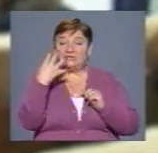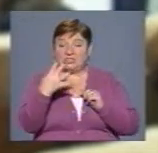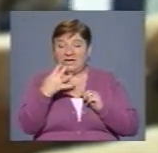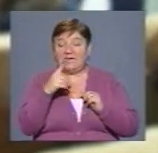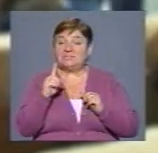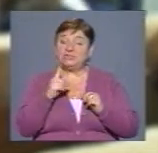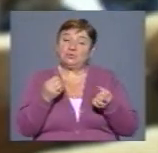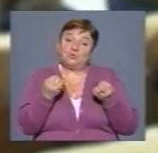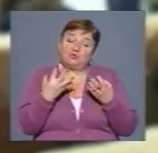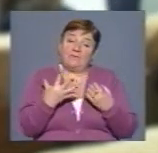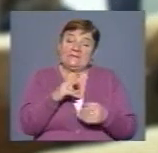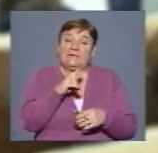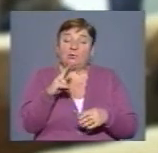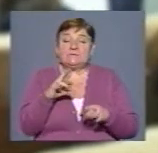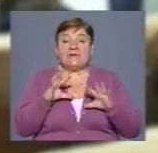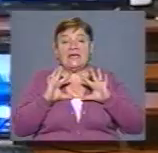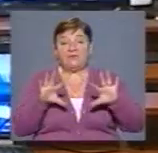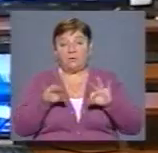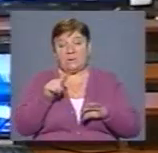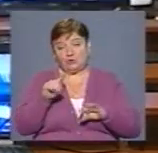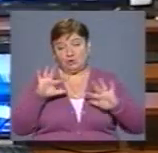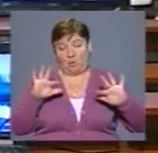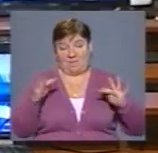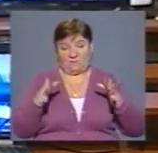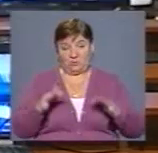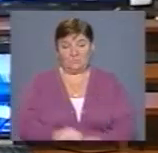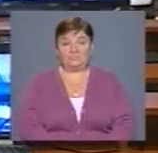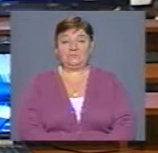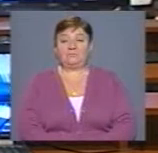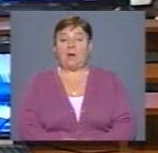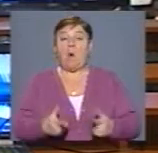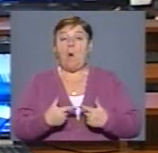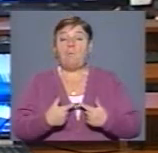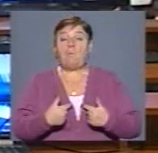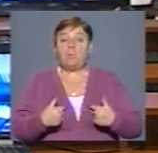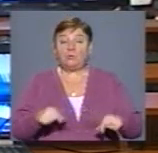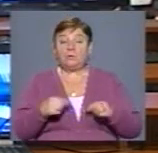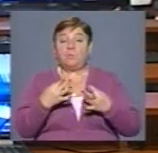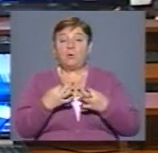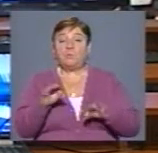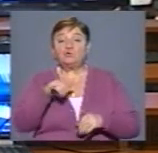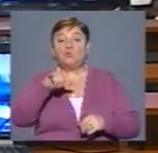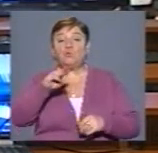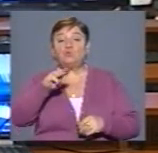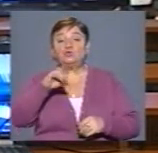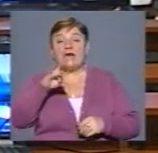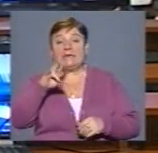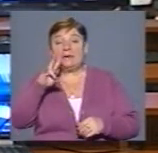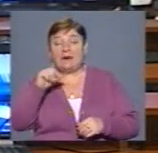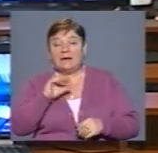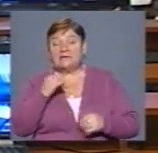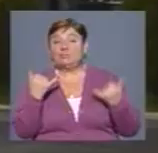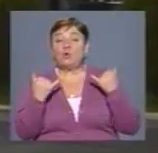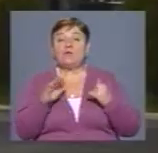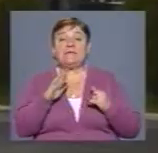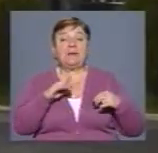спростувати будь-яку інформацію з цього приводу. Пункт пропуску «Лужанка» на кордоні з Угорщиною сьогодні не